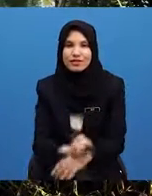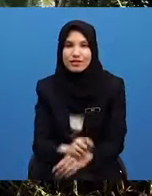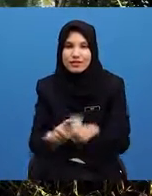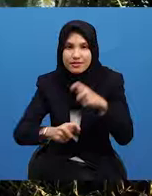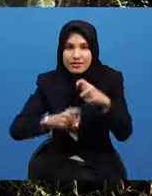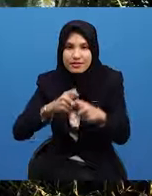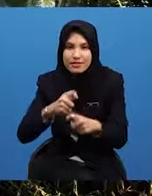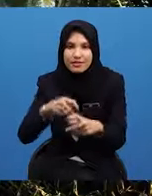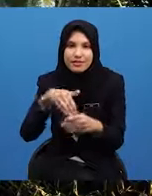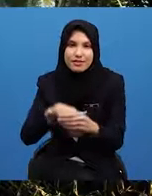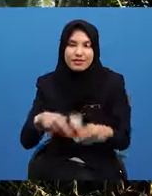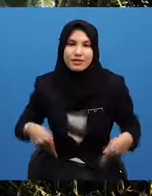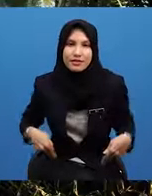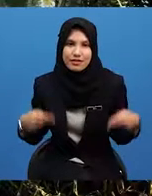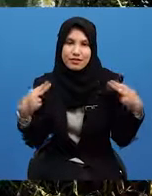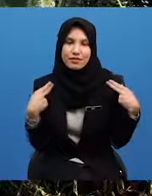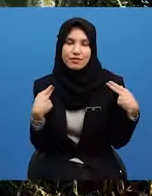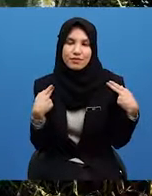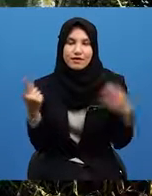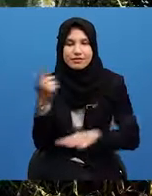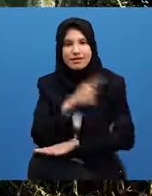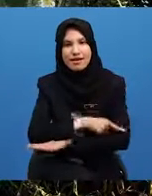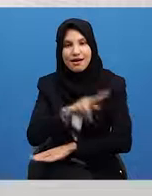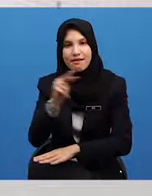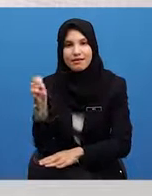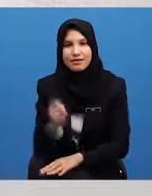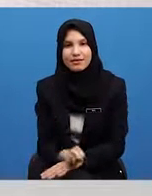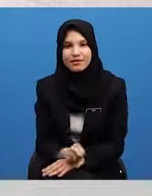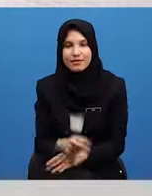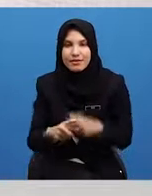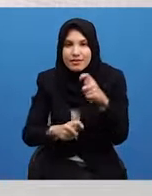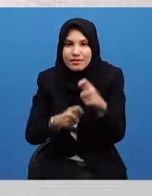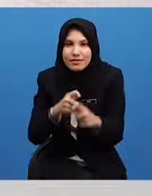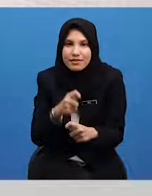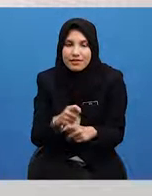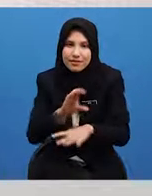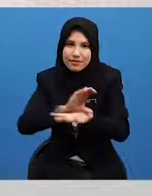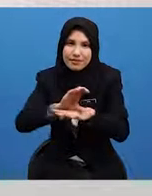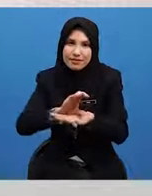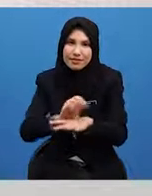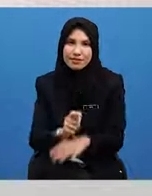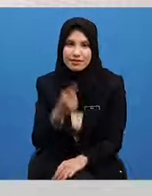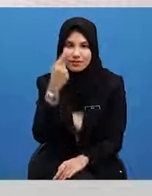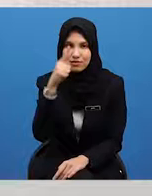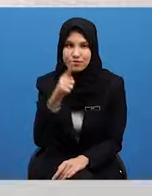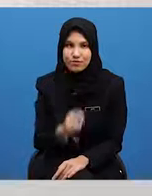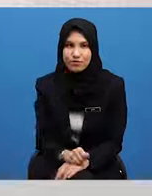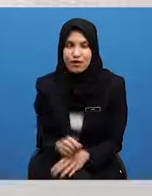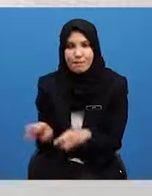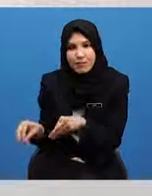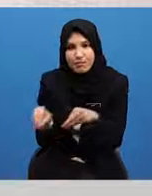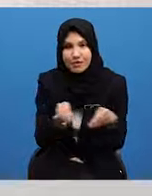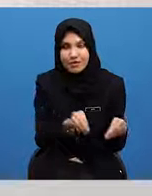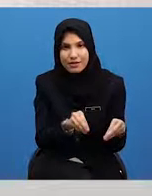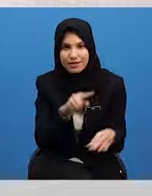takal dalam kehidupan seharian. Takal digunakan untuk